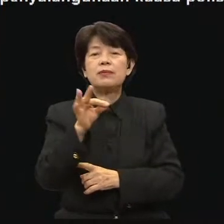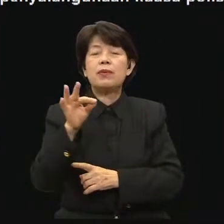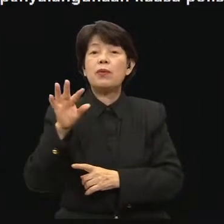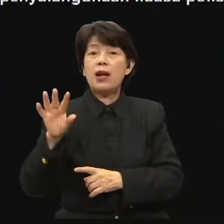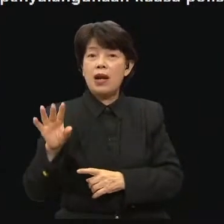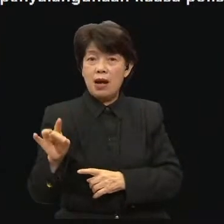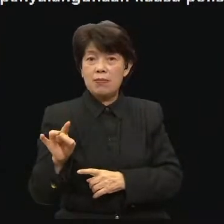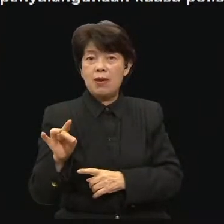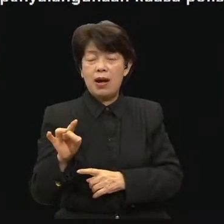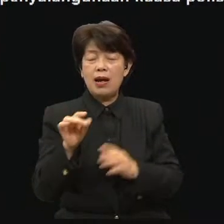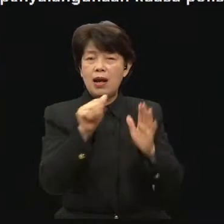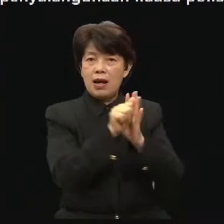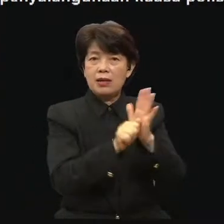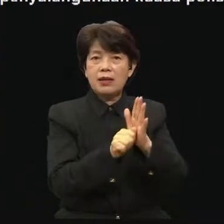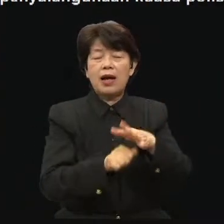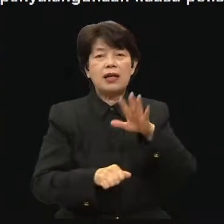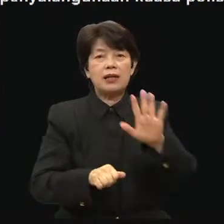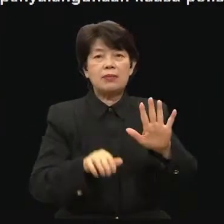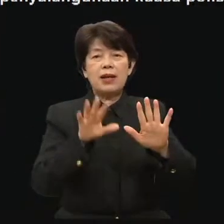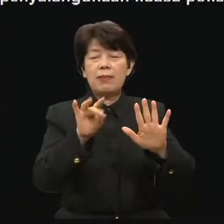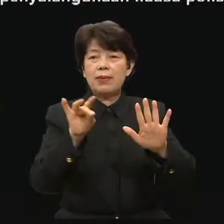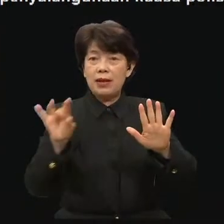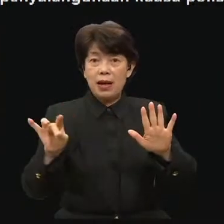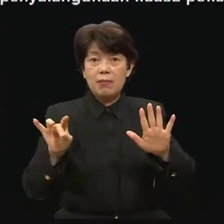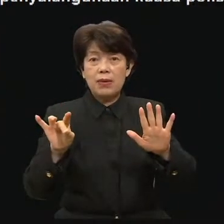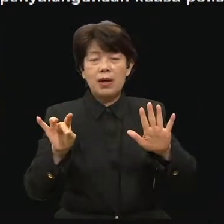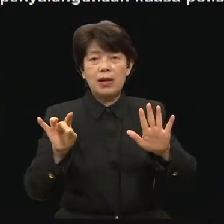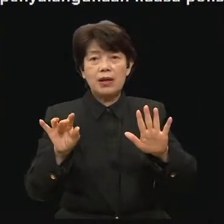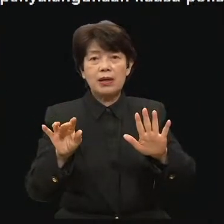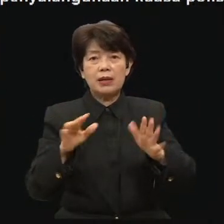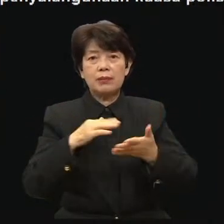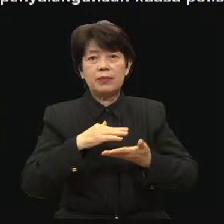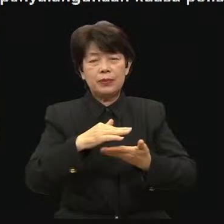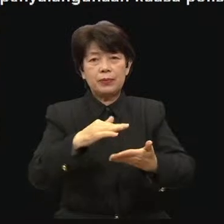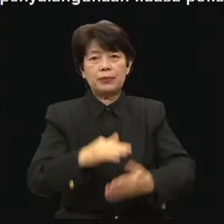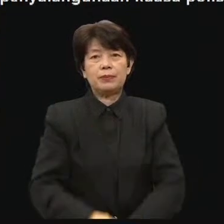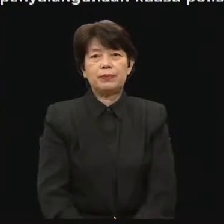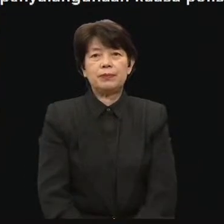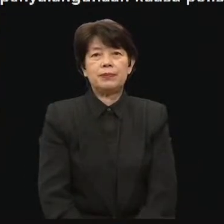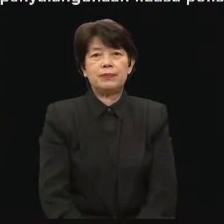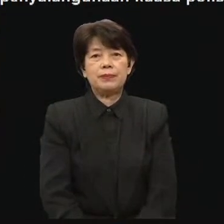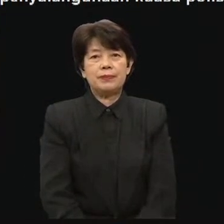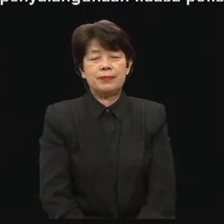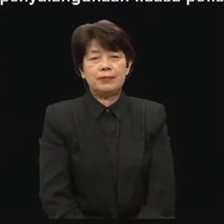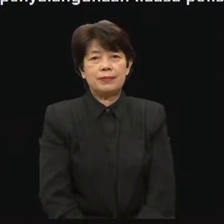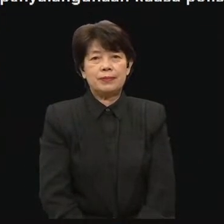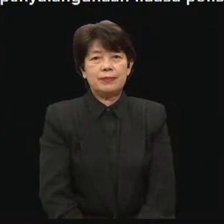1998 Akta 588 sebagaimana yang diperuntukkan di bawah Seksyen